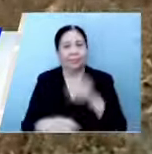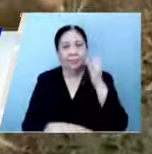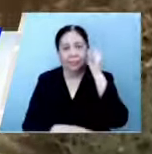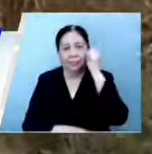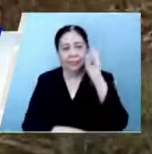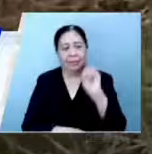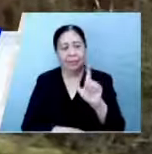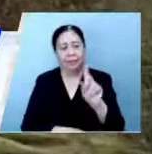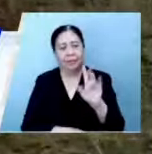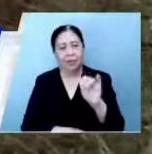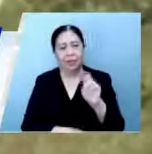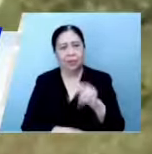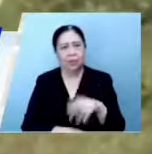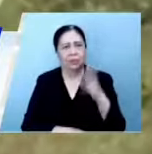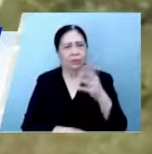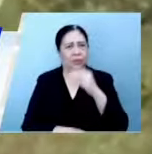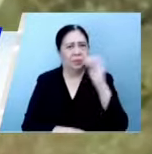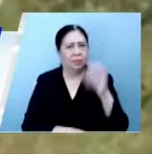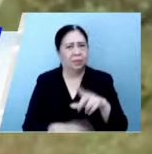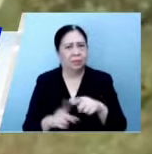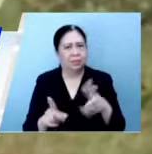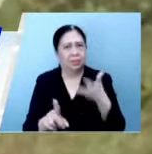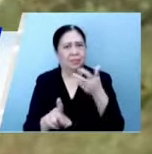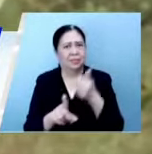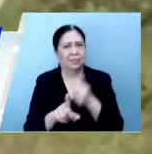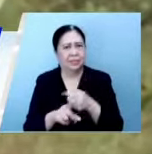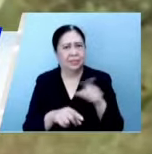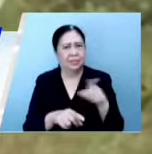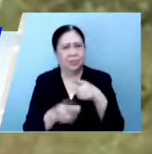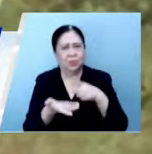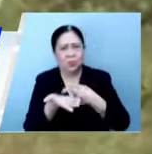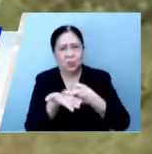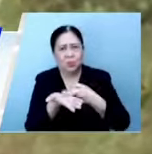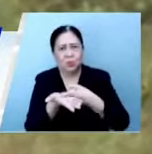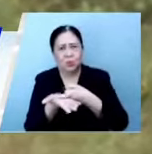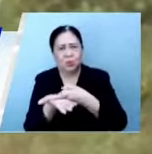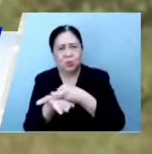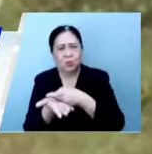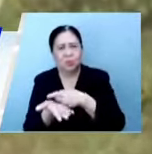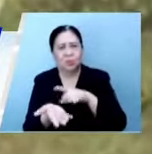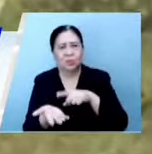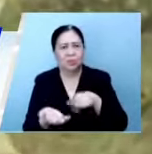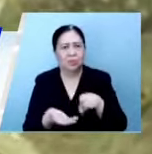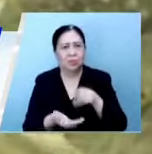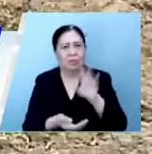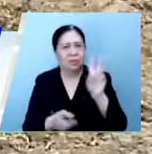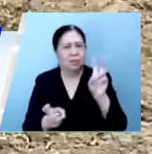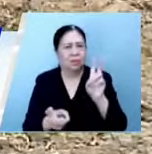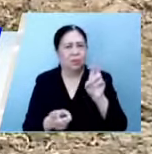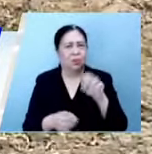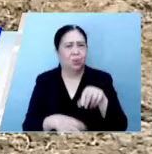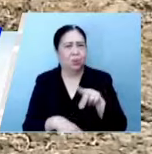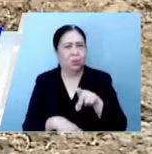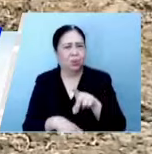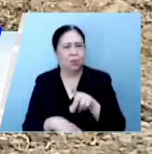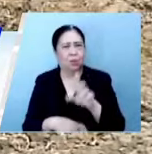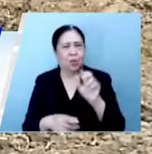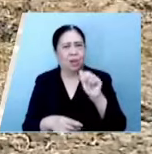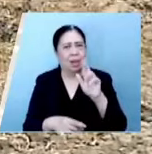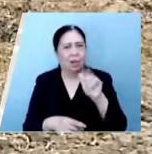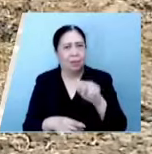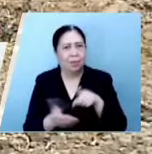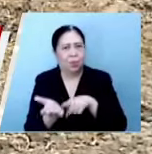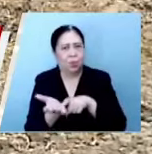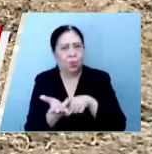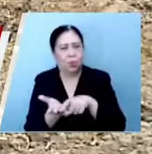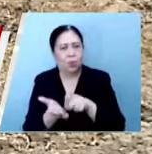kanyang maisan ang inatake ng mga uod o fall army worms. Dati may